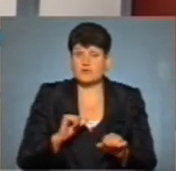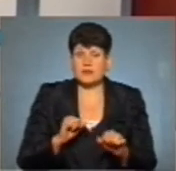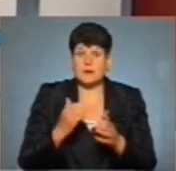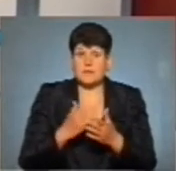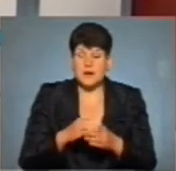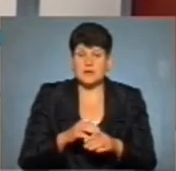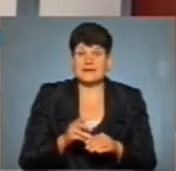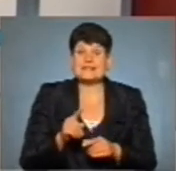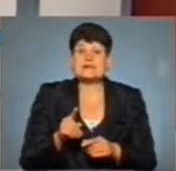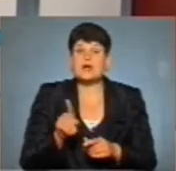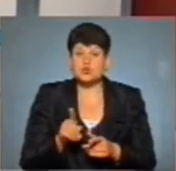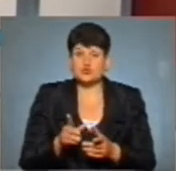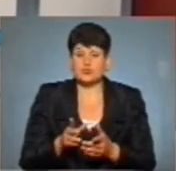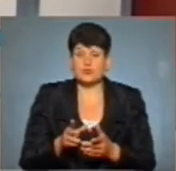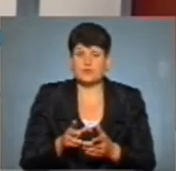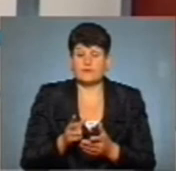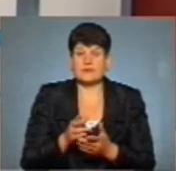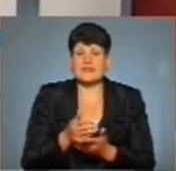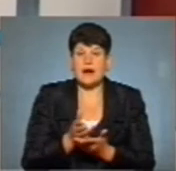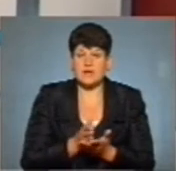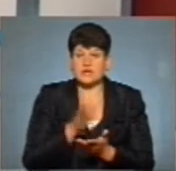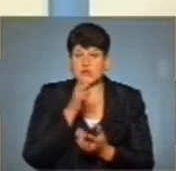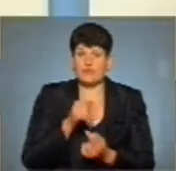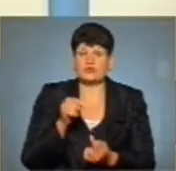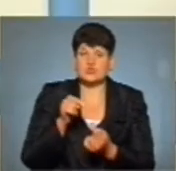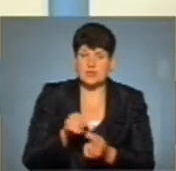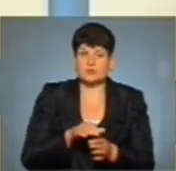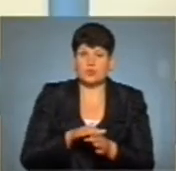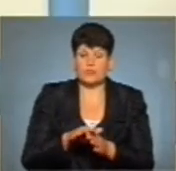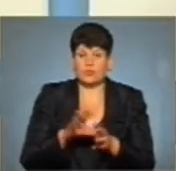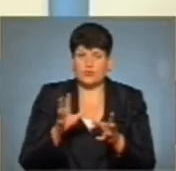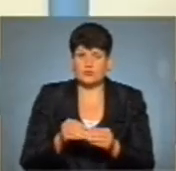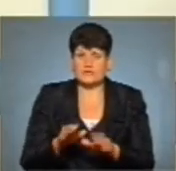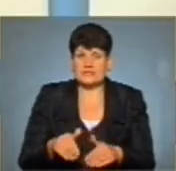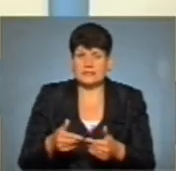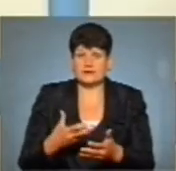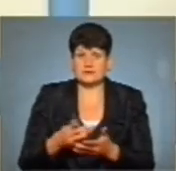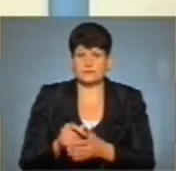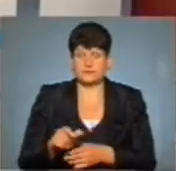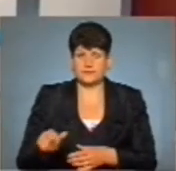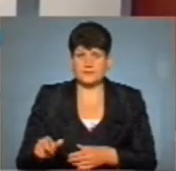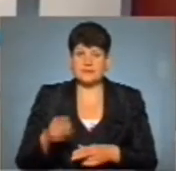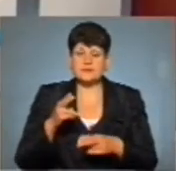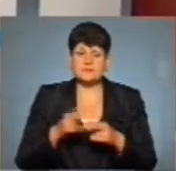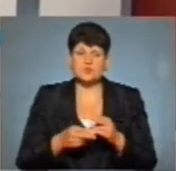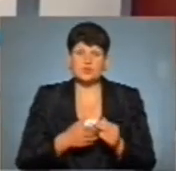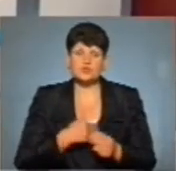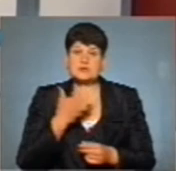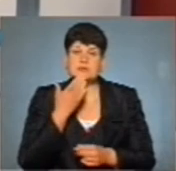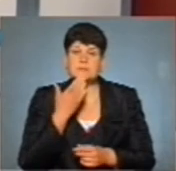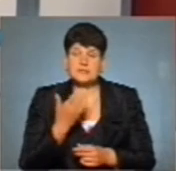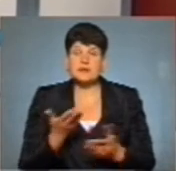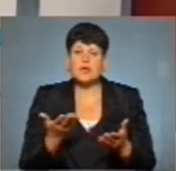за що ці послуги якісно, вчасно і в повному обсязі надавати своїм мешканцям. Ну і на завершення нашого ефіру хочу ще запитати таке,